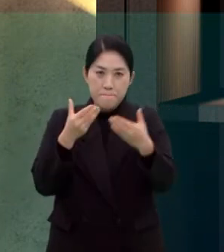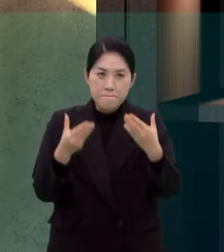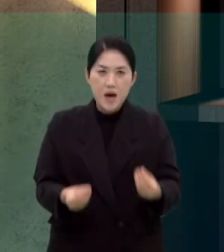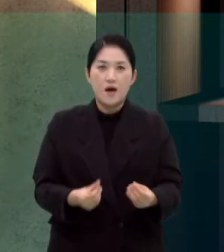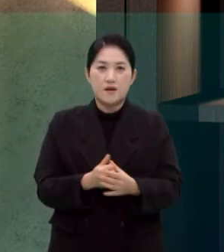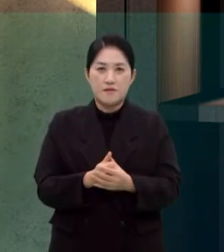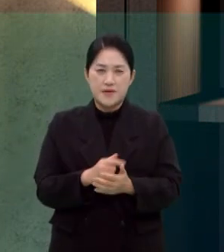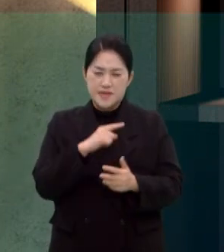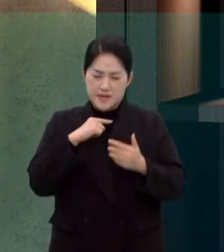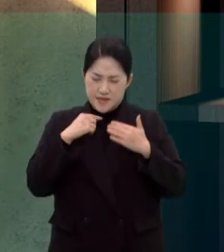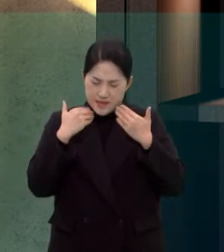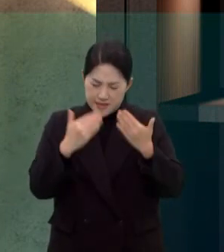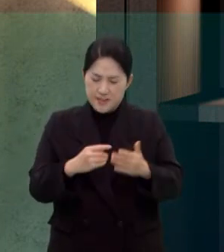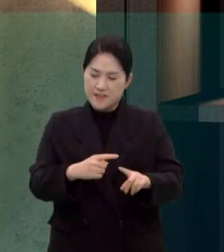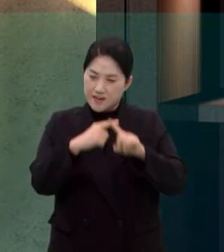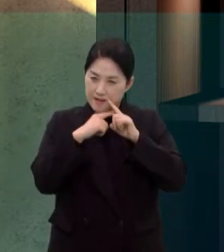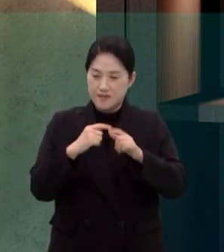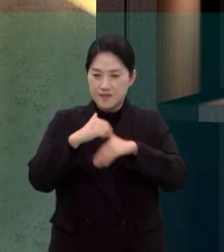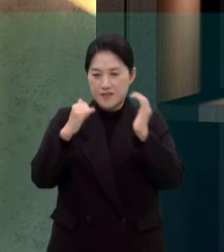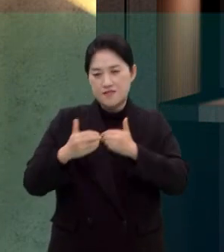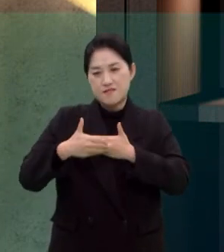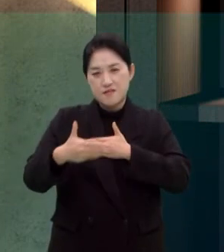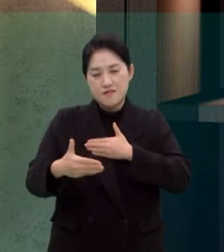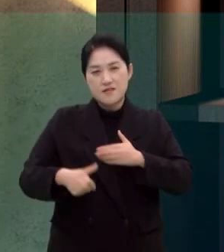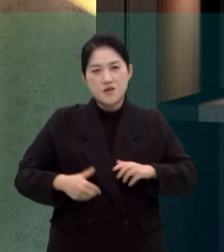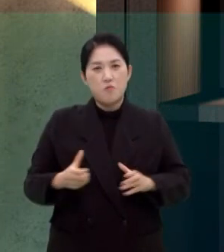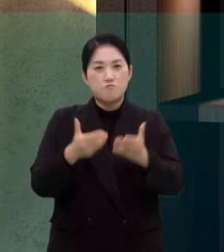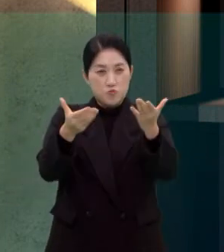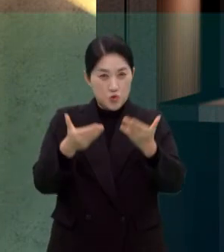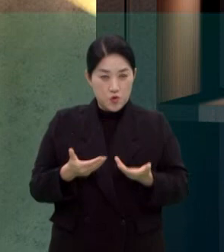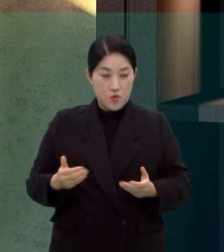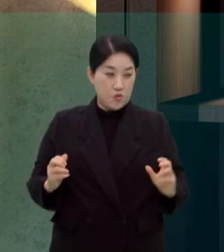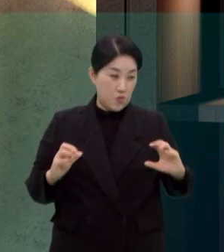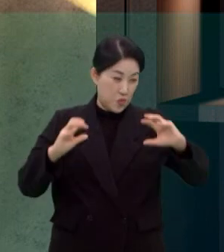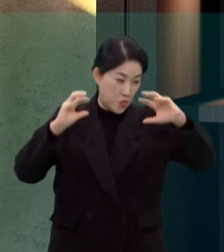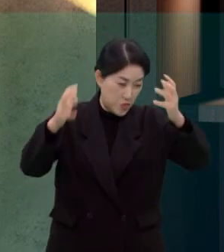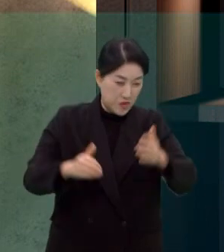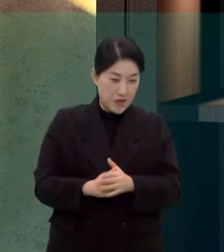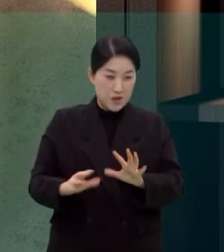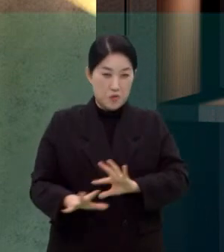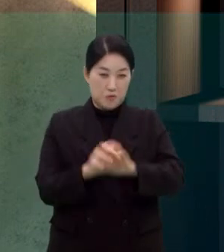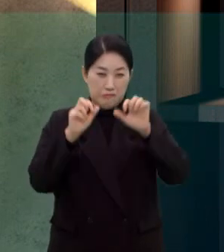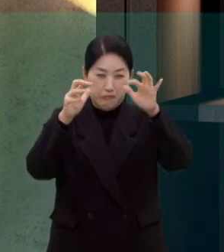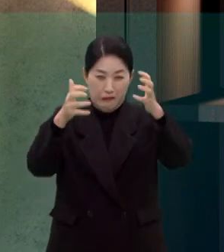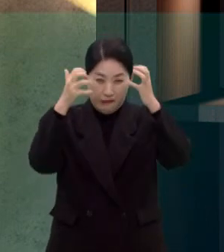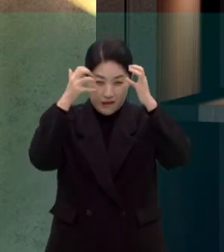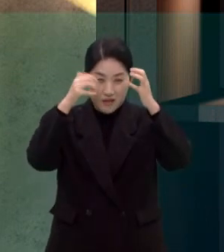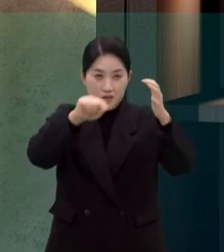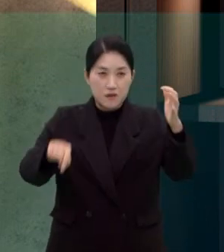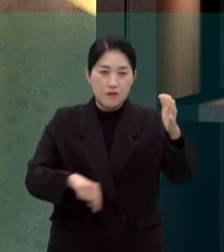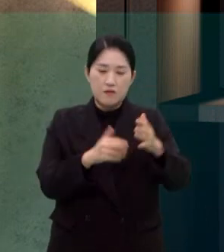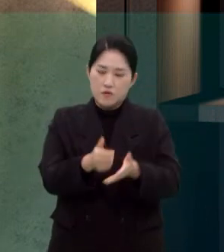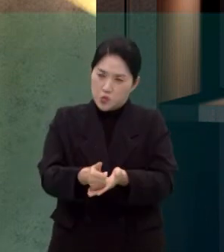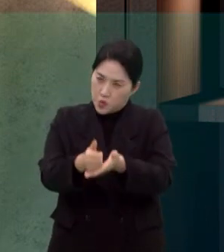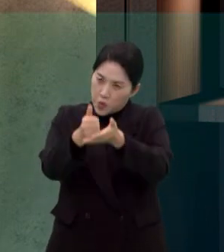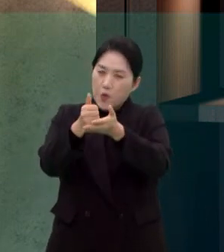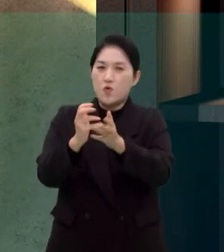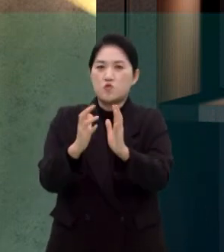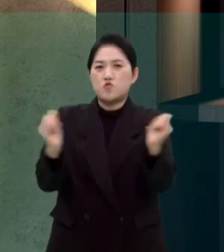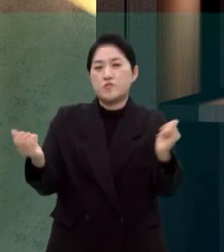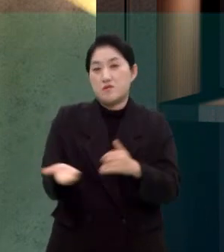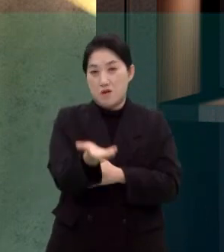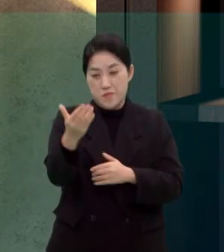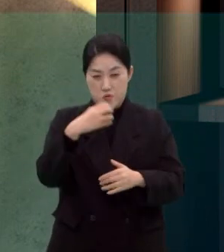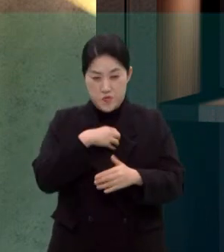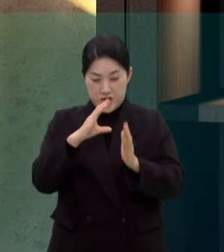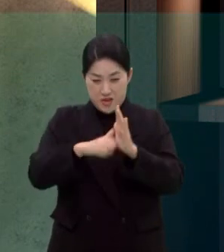감내한 사회적 거리두기 협력까지 전 세계적 재난 속에서도 존경스러운 우리 국민들은 위기